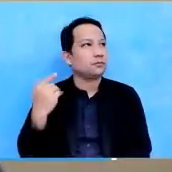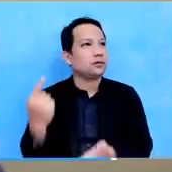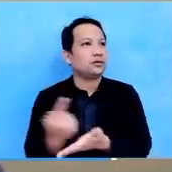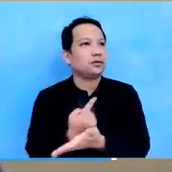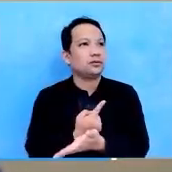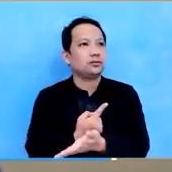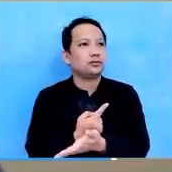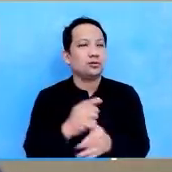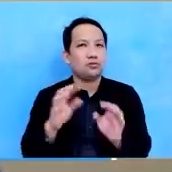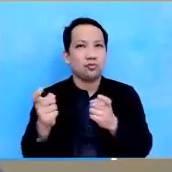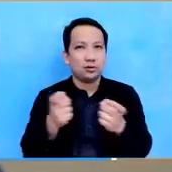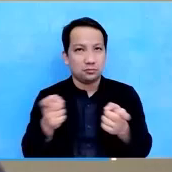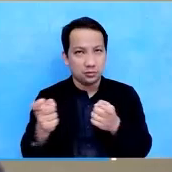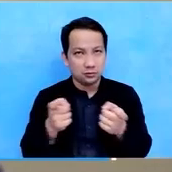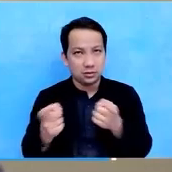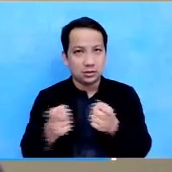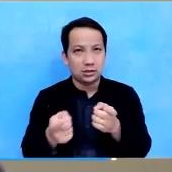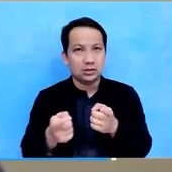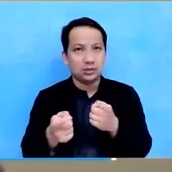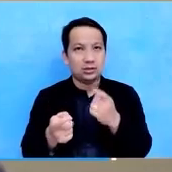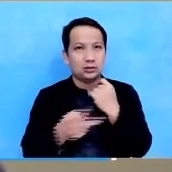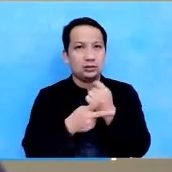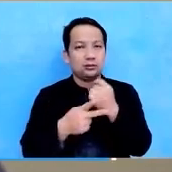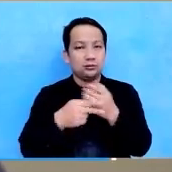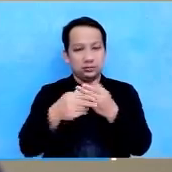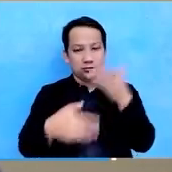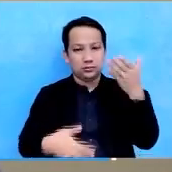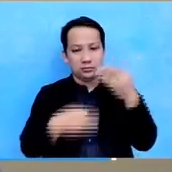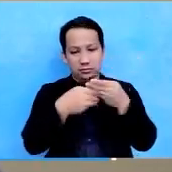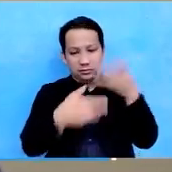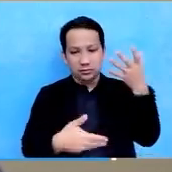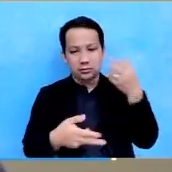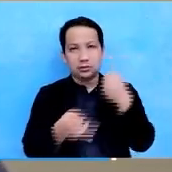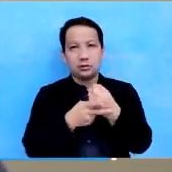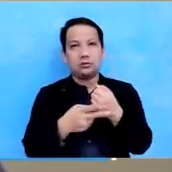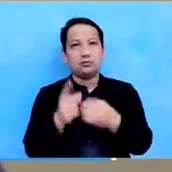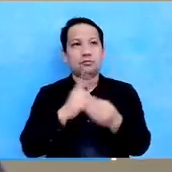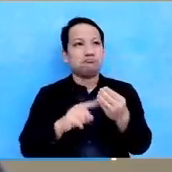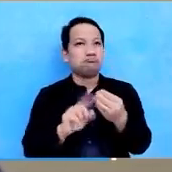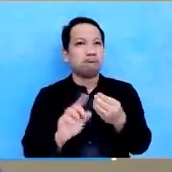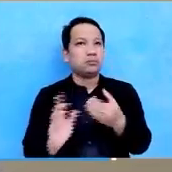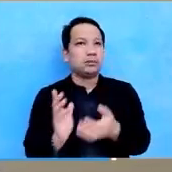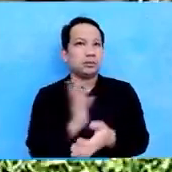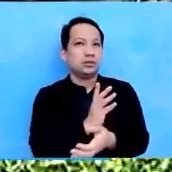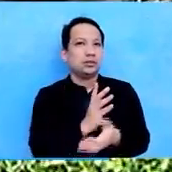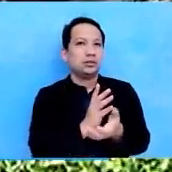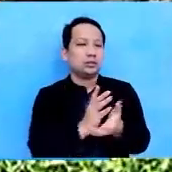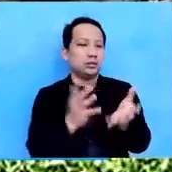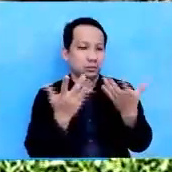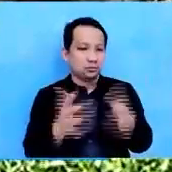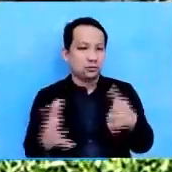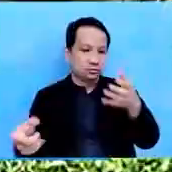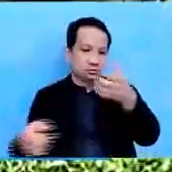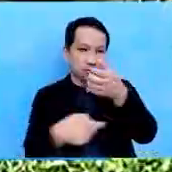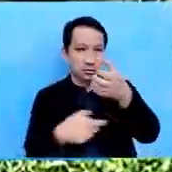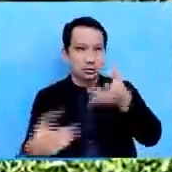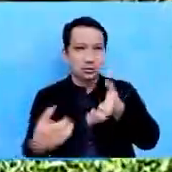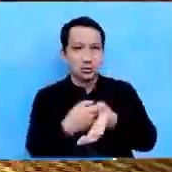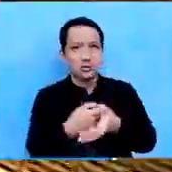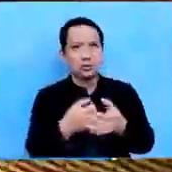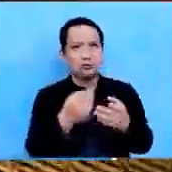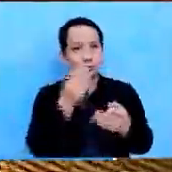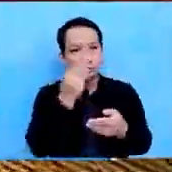silang hawak na inventory ng cold storages. Despite the fact na tapos na yung anihan, except for a few areas